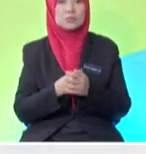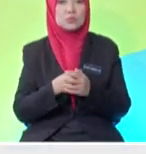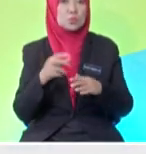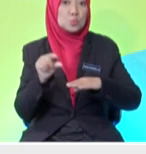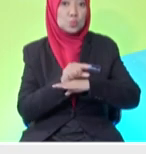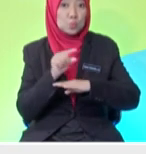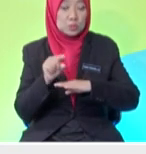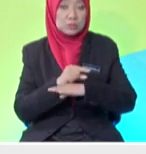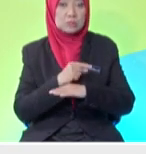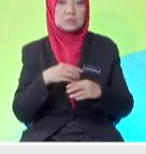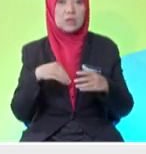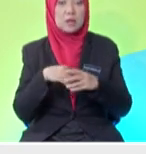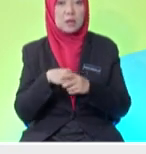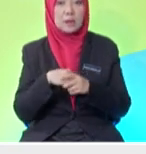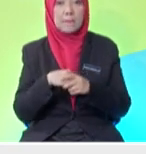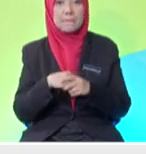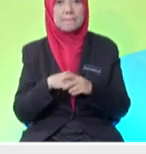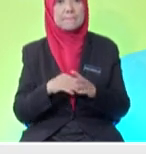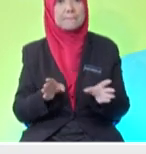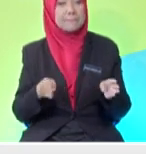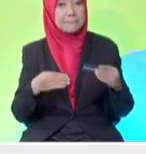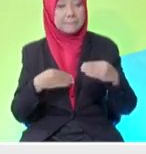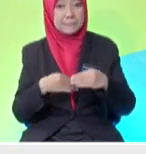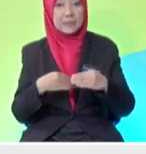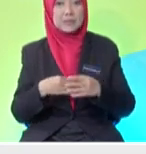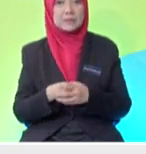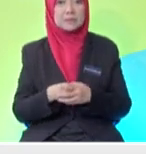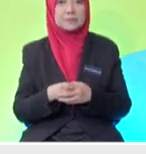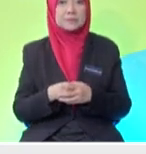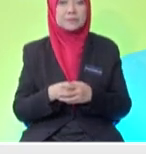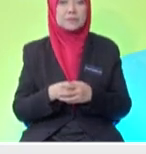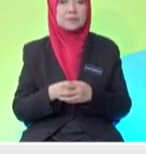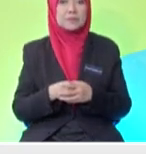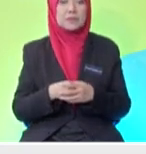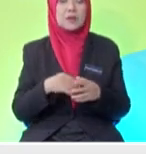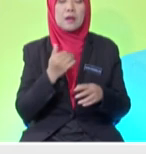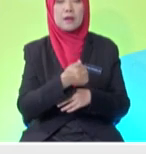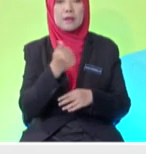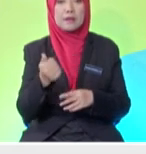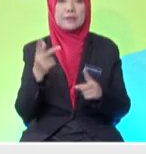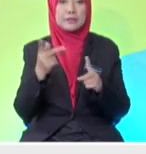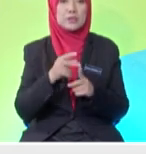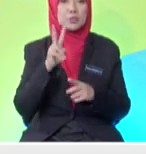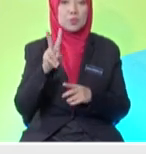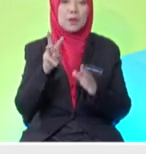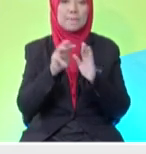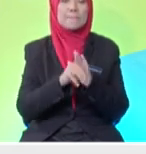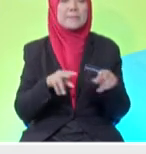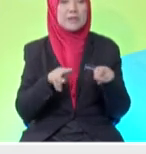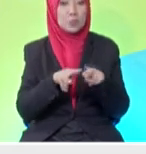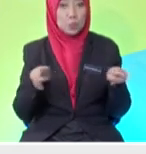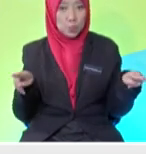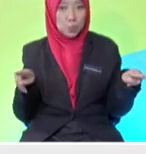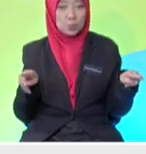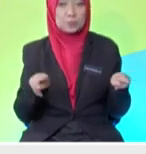itu dinamakan sebagai alat umum mana Kalau yang kedua yaitu alat mengukur Oke kita lihat